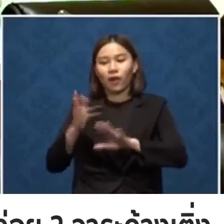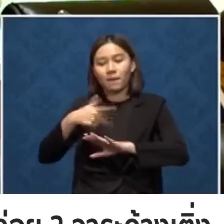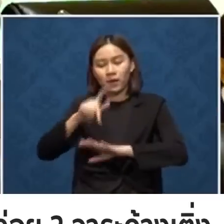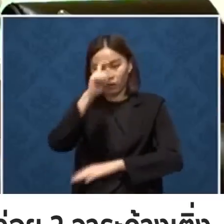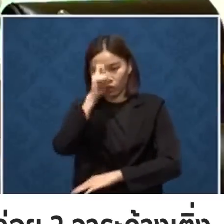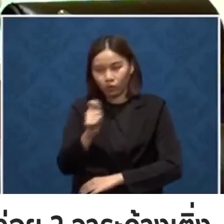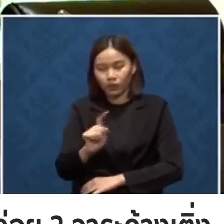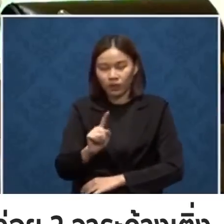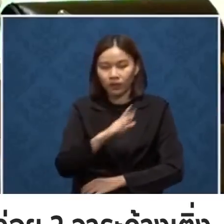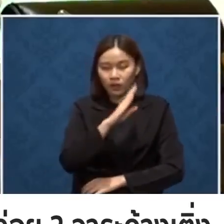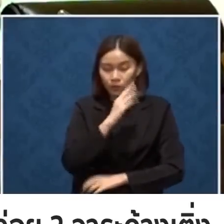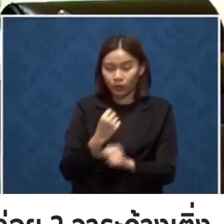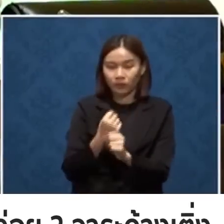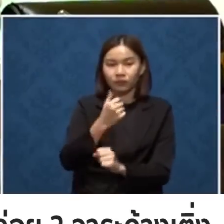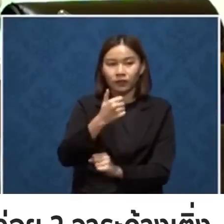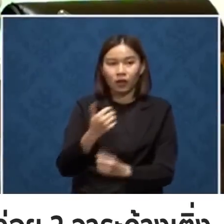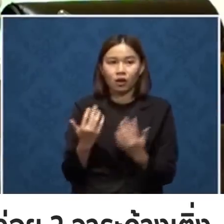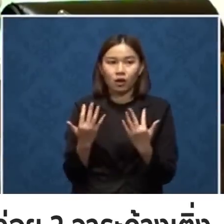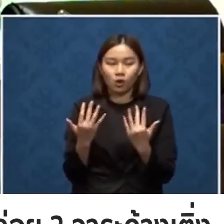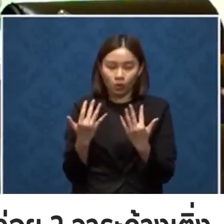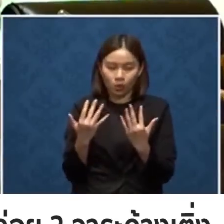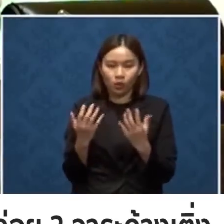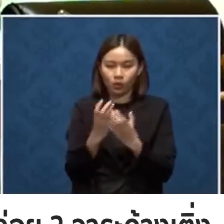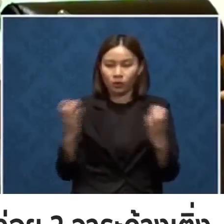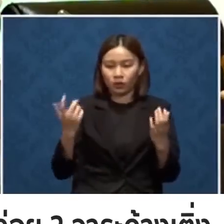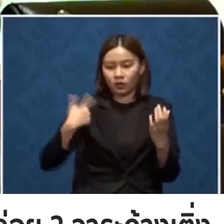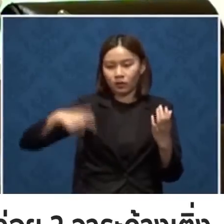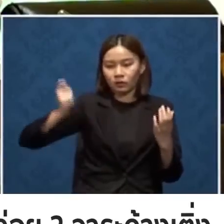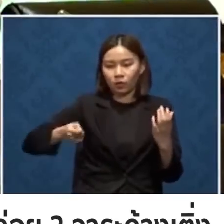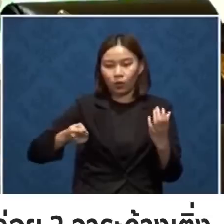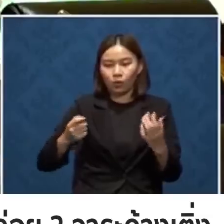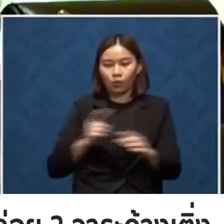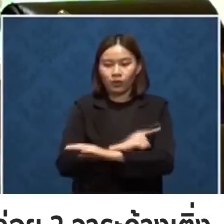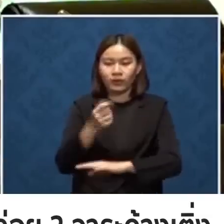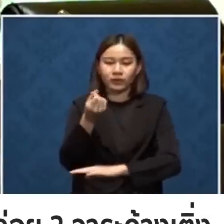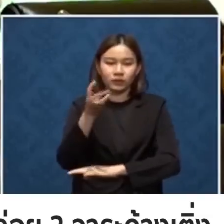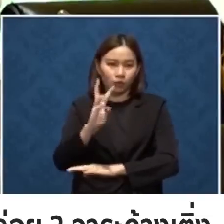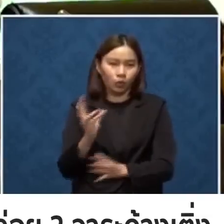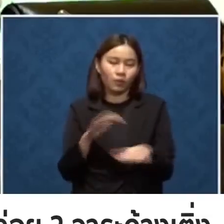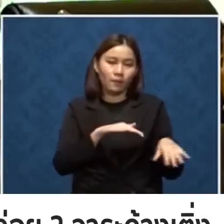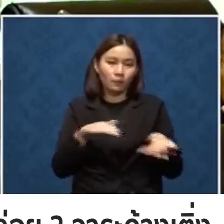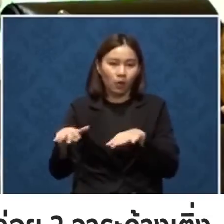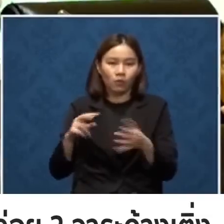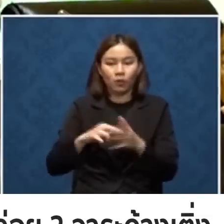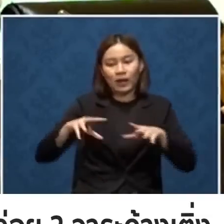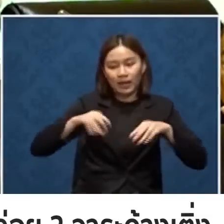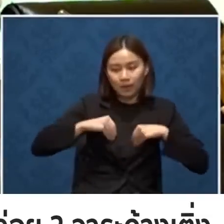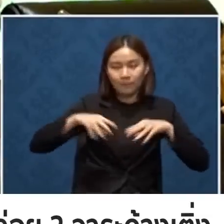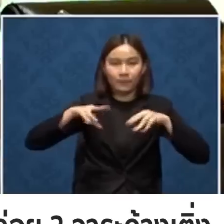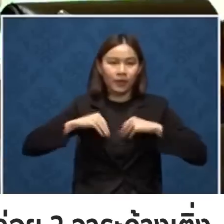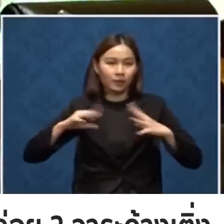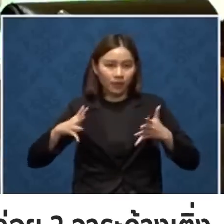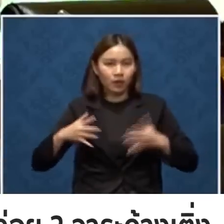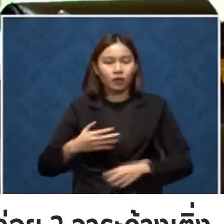าที่อะไรเขาเป็นว่าที่ฝ่ายไหน มันแล้วก็ปิดแล้วก็เปิดน ะ เพราะฉะนั้นเนี่ยลองไม่มั่นใจในมือเข